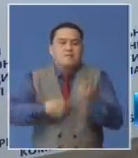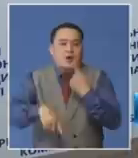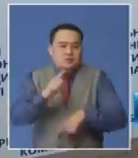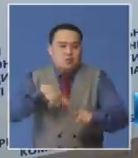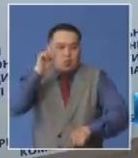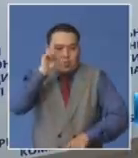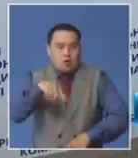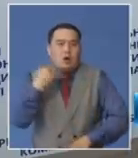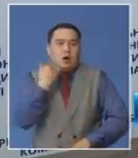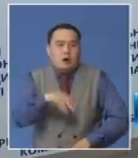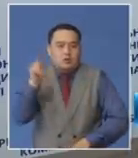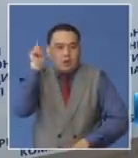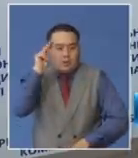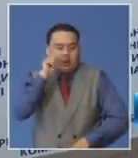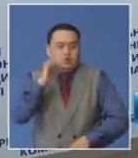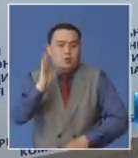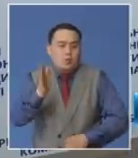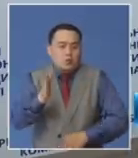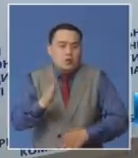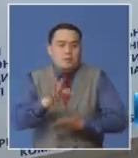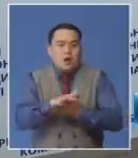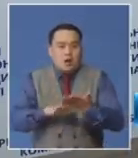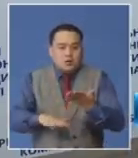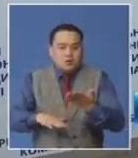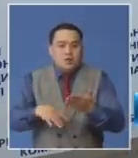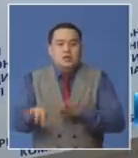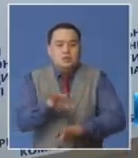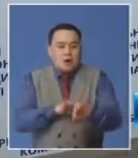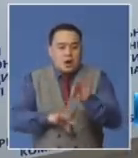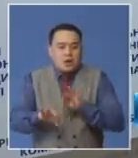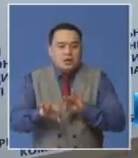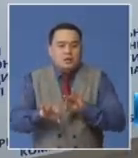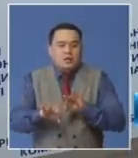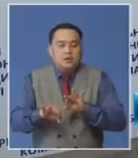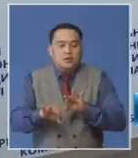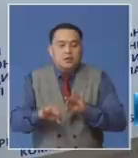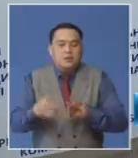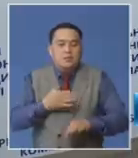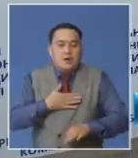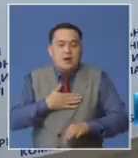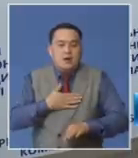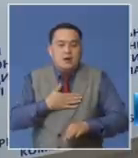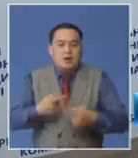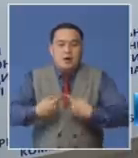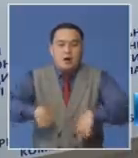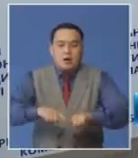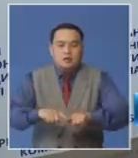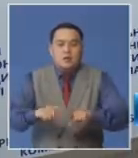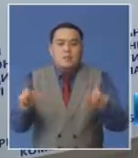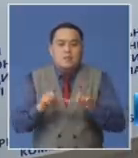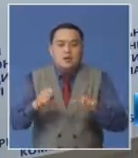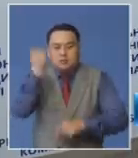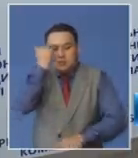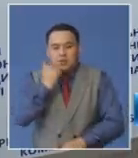на их качественное обучение продолжаем этот проект также проекты по организации магазинов за